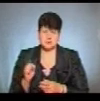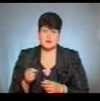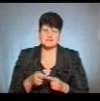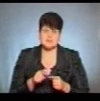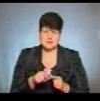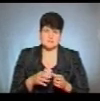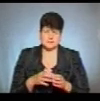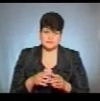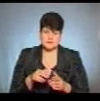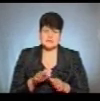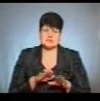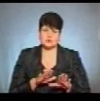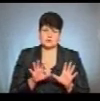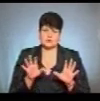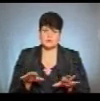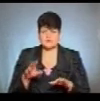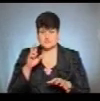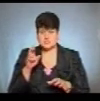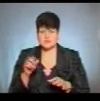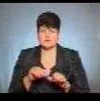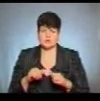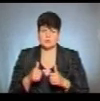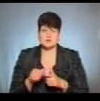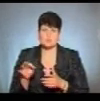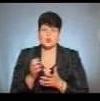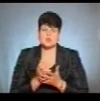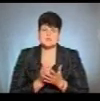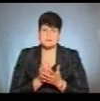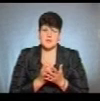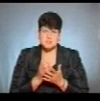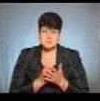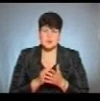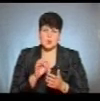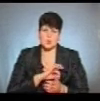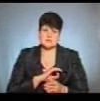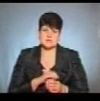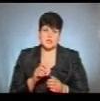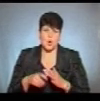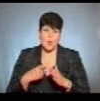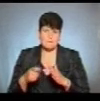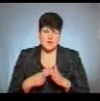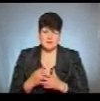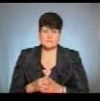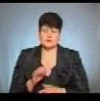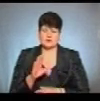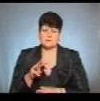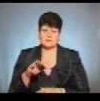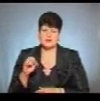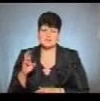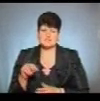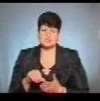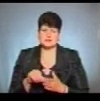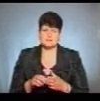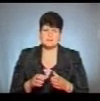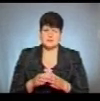цієї партії, заступник голови в Державній комісії України по запасах корисних копалин. Володимир Мисик, 33 роки, член політичної